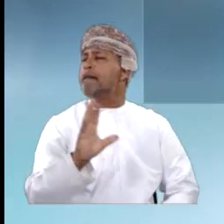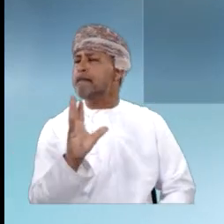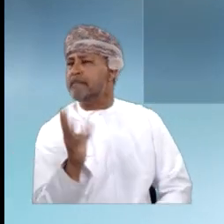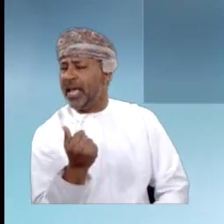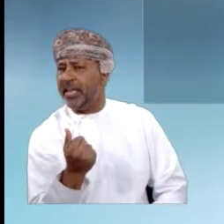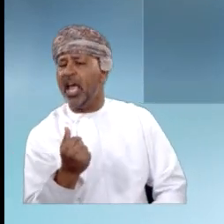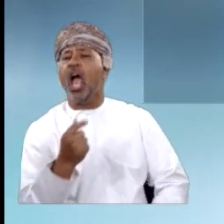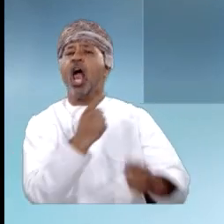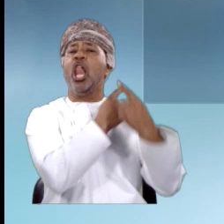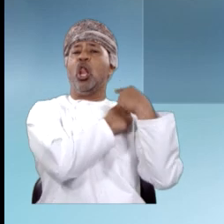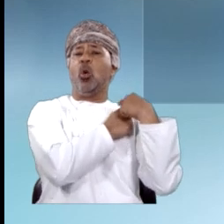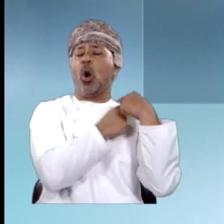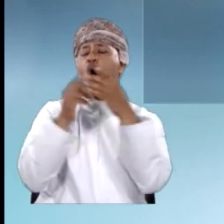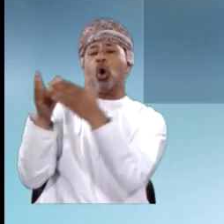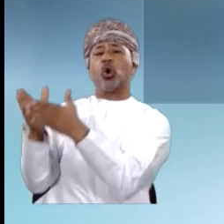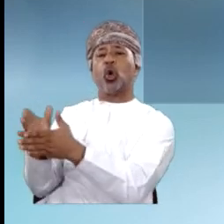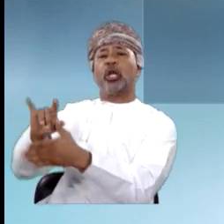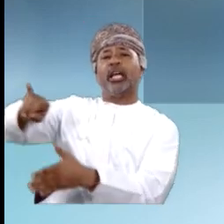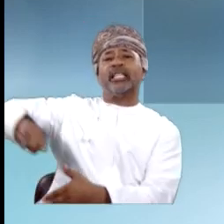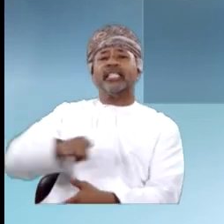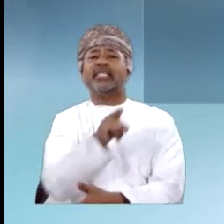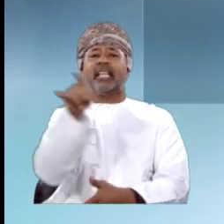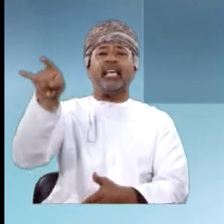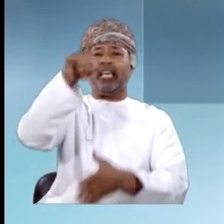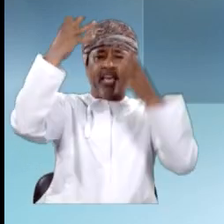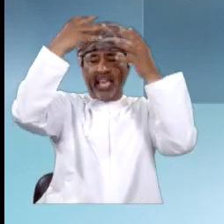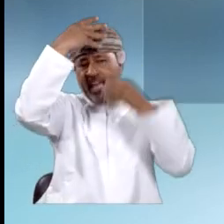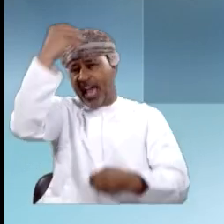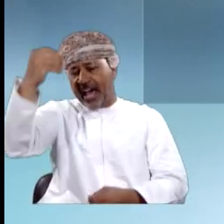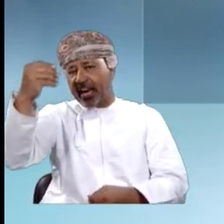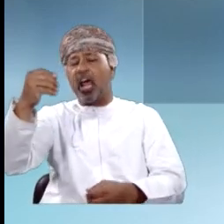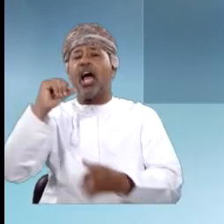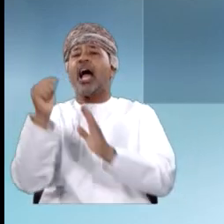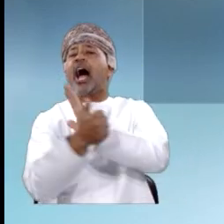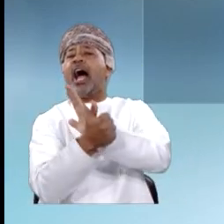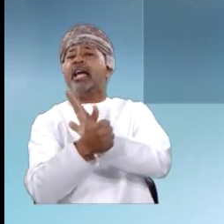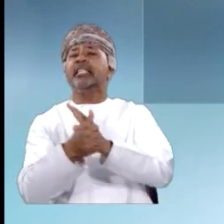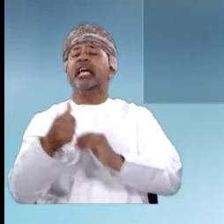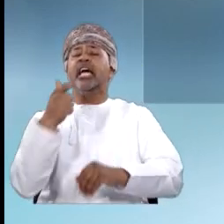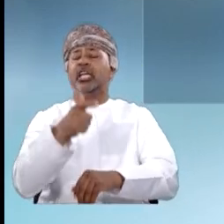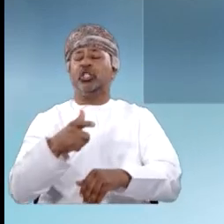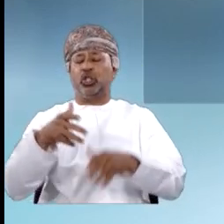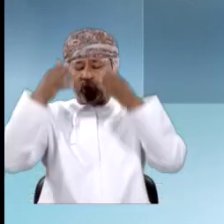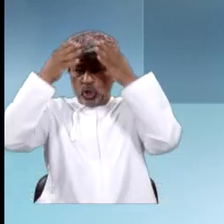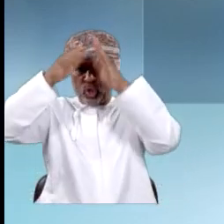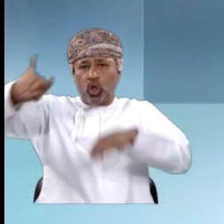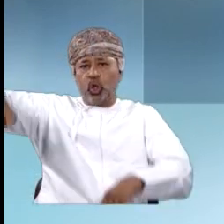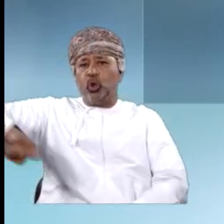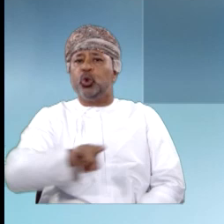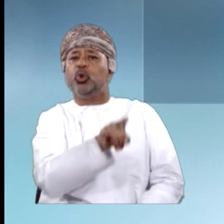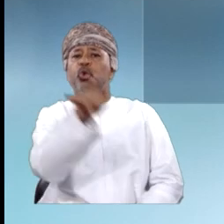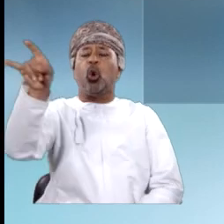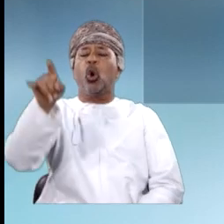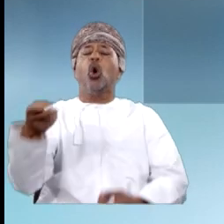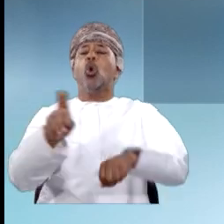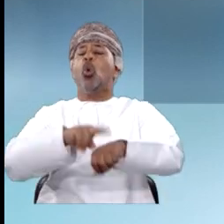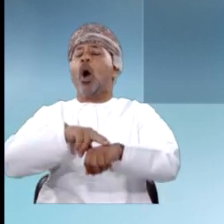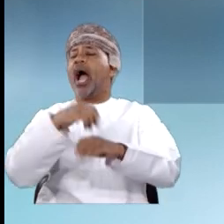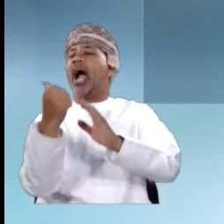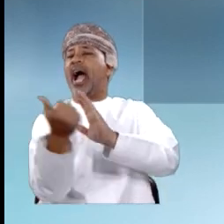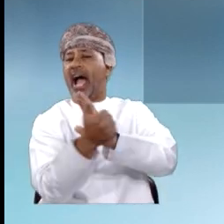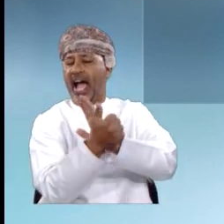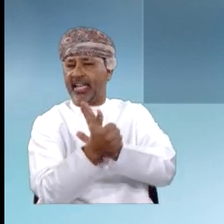الله اللواء الركن طيار خميس بن حماد الغافري قائد سلاح الجو السلطاني العماني وقائد